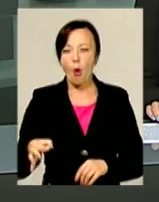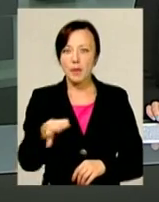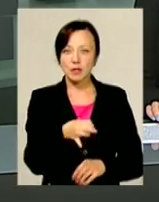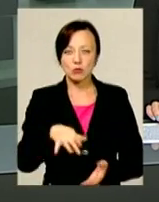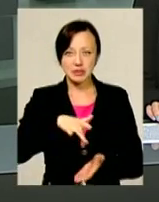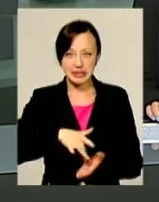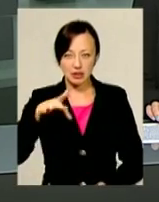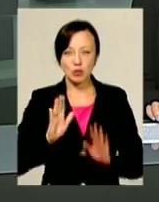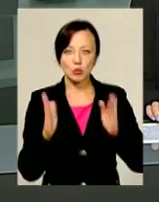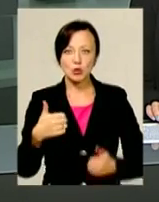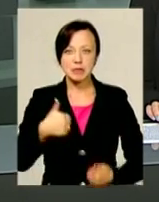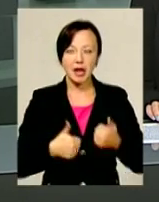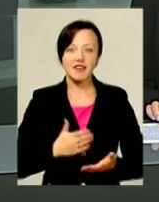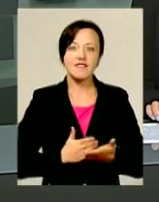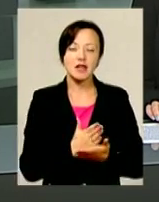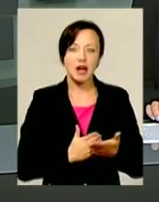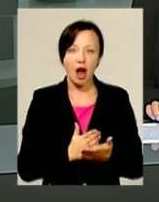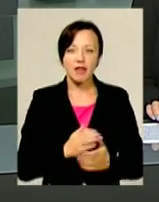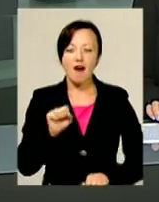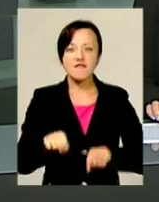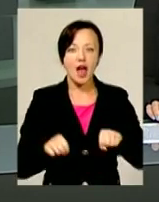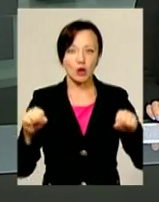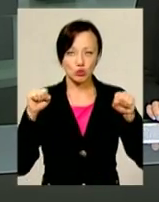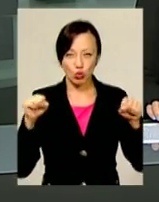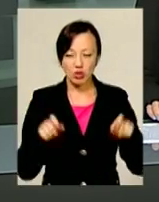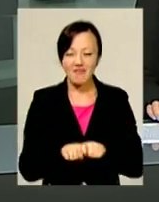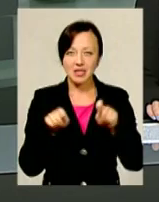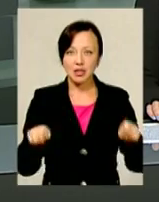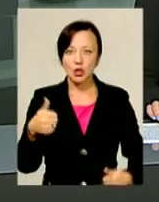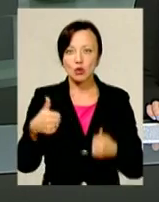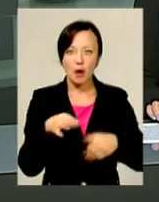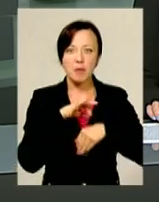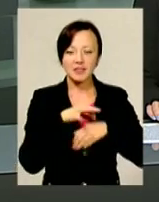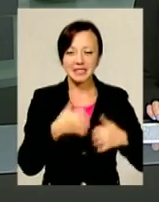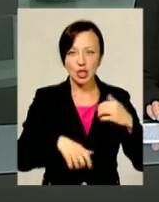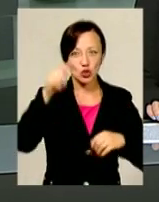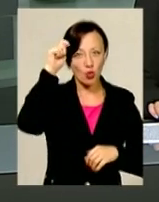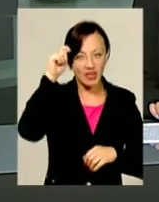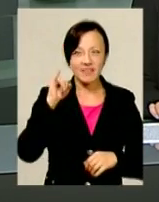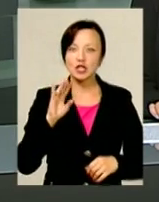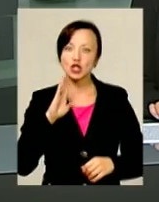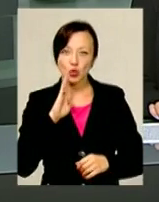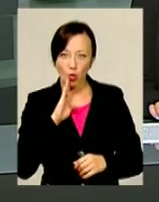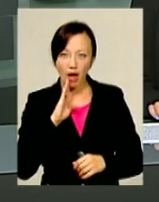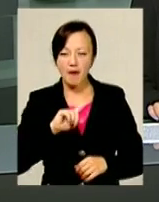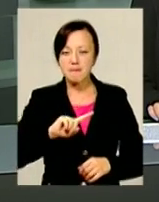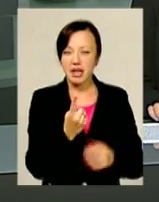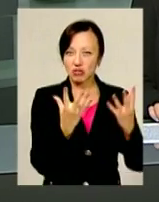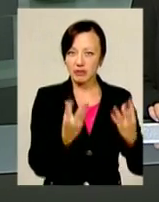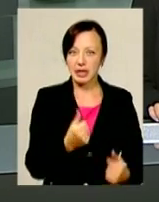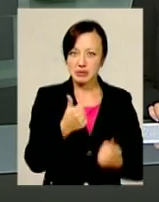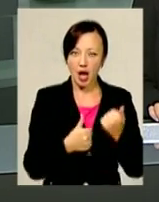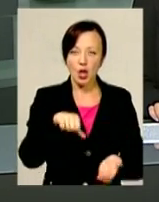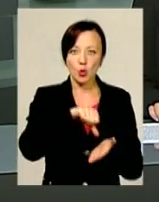обласному центрі змагатимуться ветерани велоспорту. Відкритий міський турнір проведуть серед чоловіків та жінок. У перший день